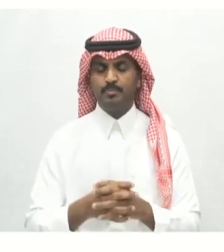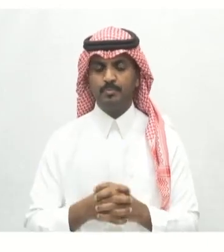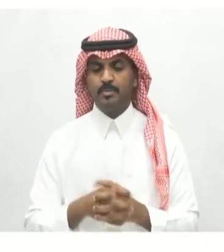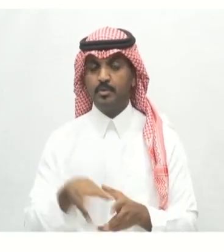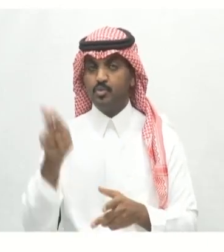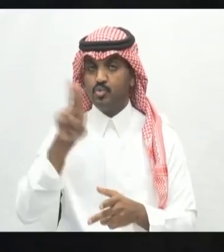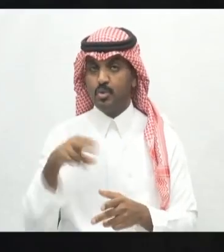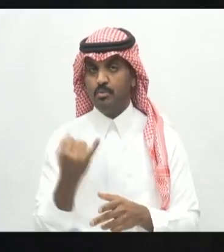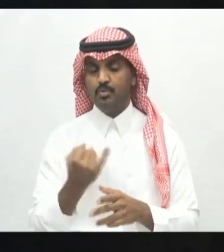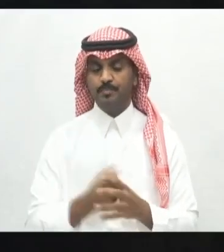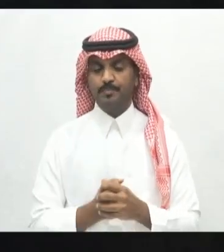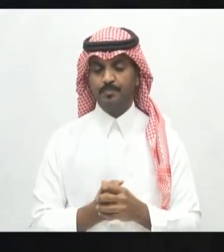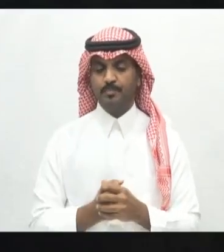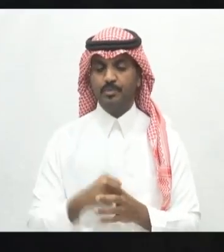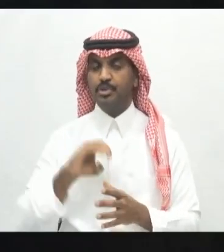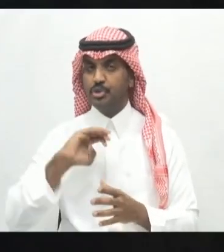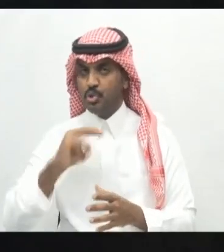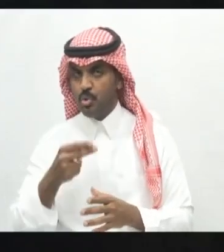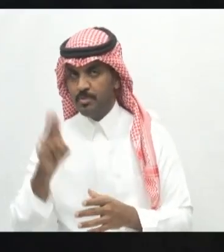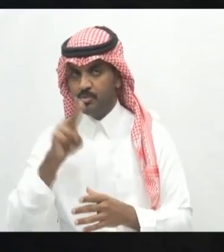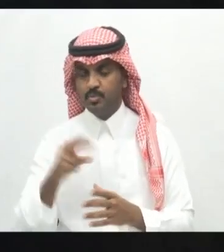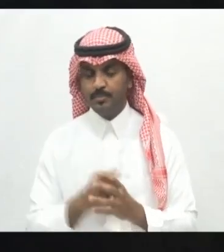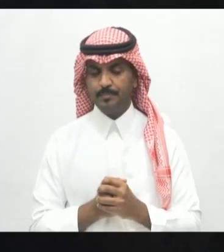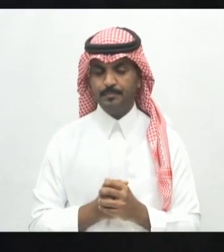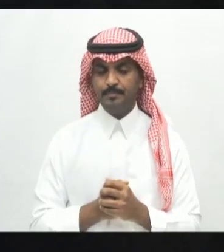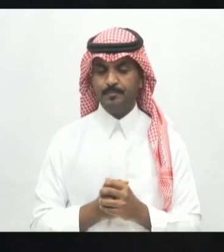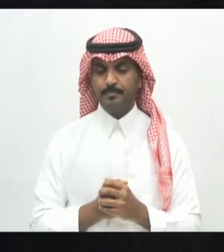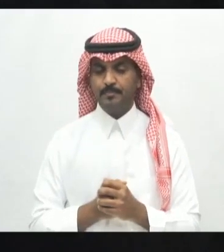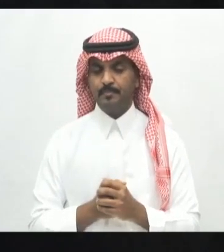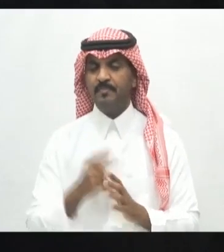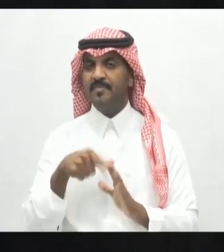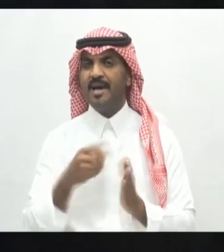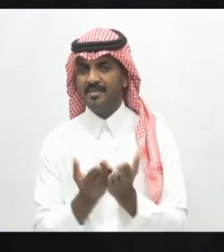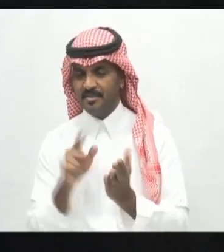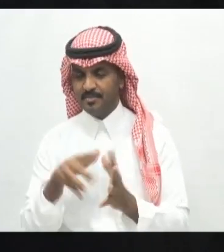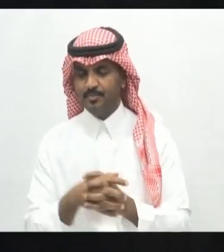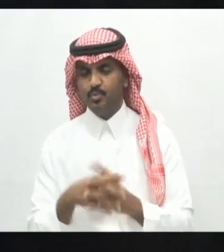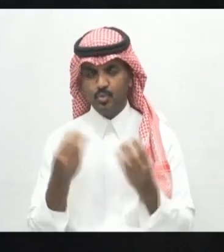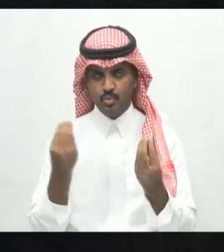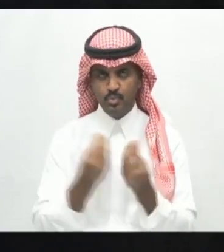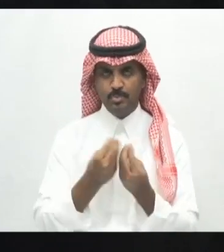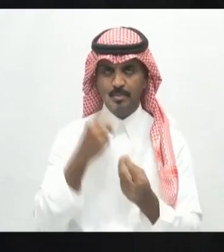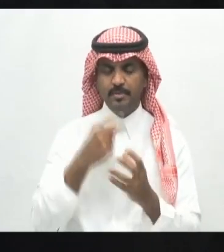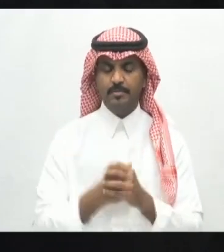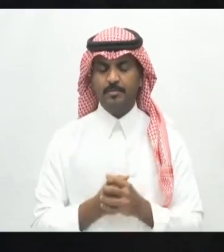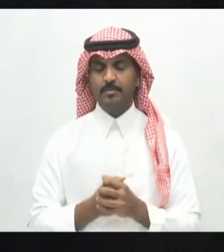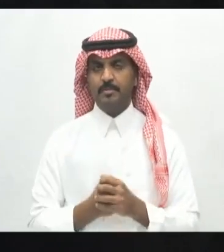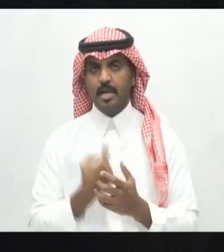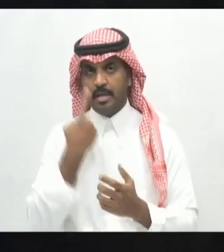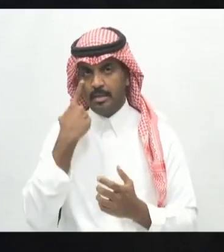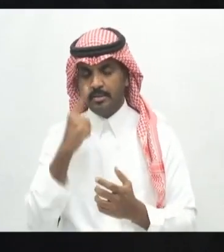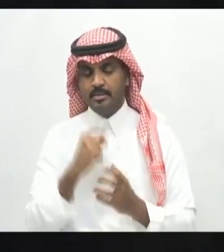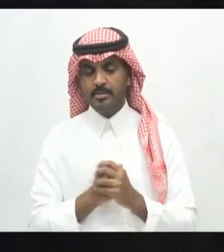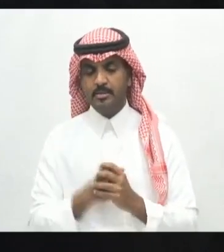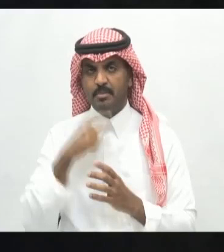السؤال سؤال مهم وجواب هذا السؤال هو في طي هذا الدرس فكونوا معي في التركيز